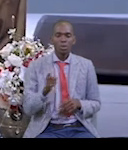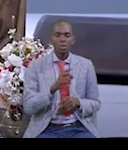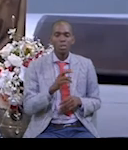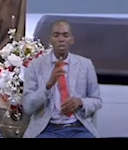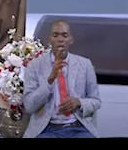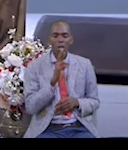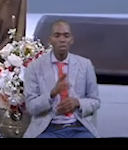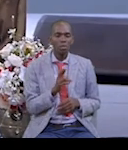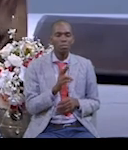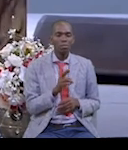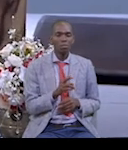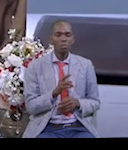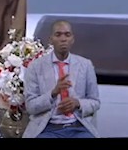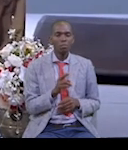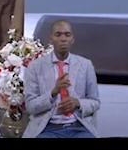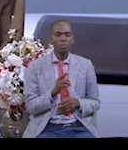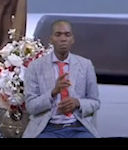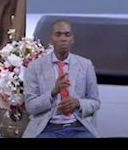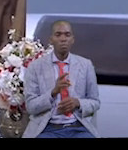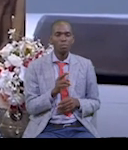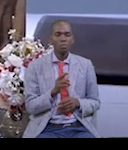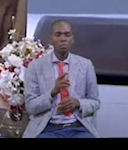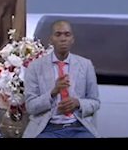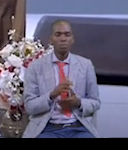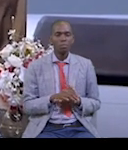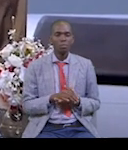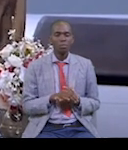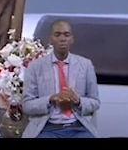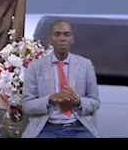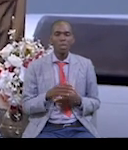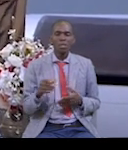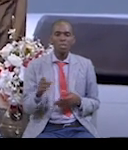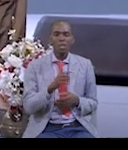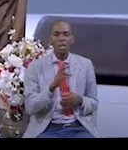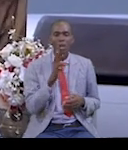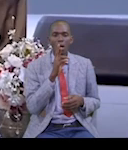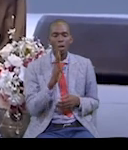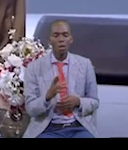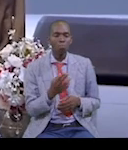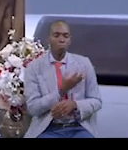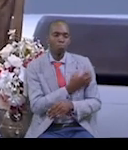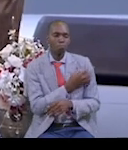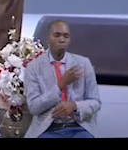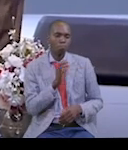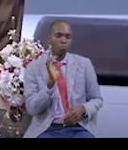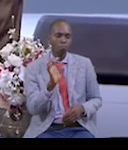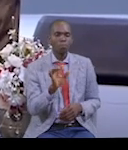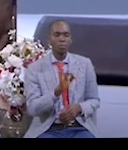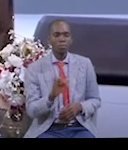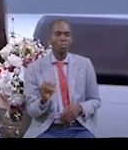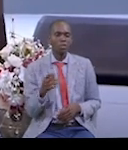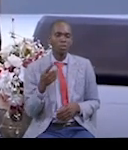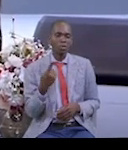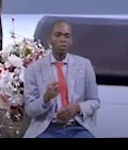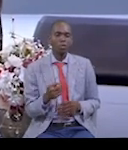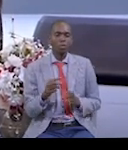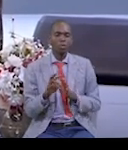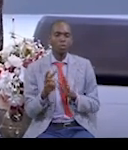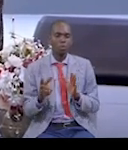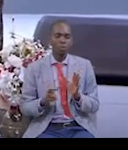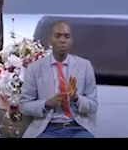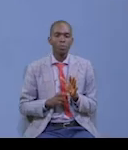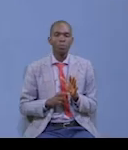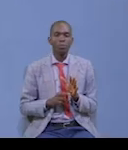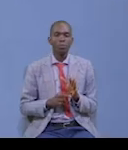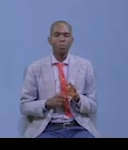and defiled. ఆ యొక్క మురికి విధానం అంతా శుద్ధీకరించబడుతుంది. Empowering the weak. వారు బలహీనులకు శక్తినిస్తున్నారు.